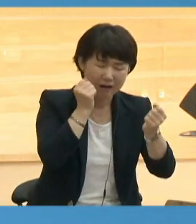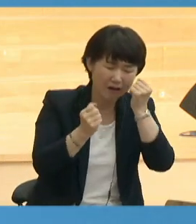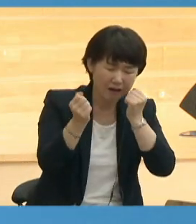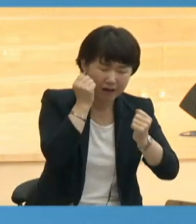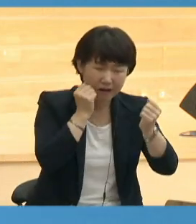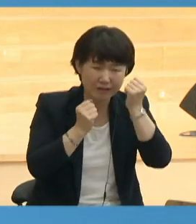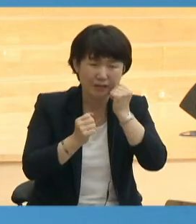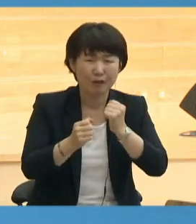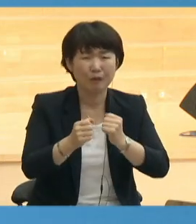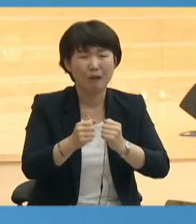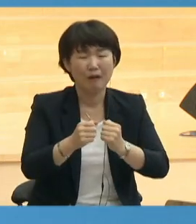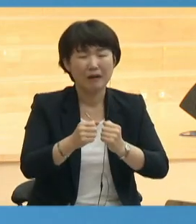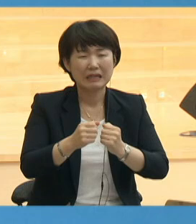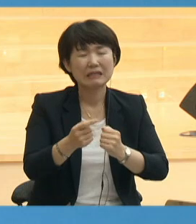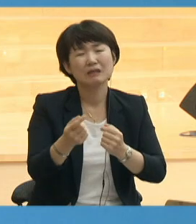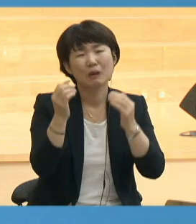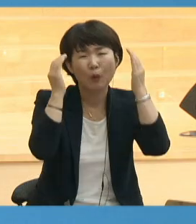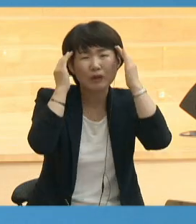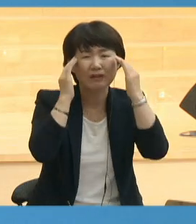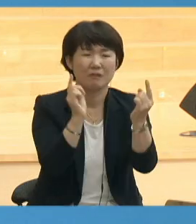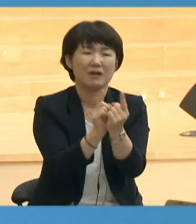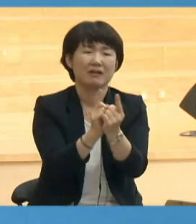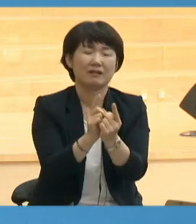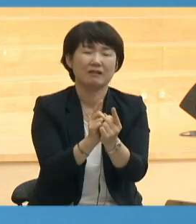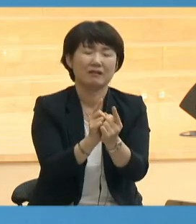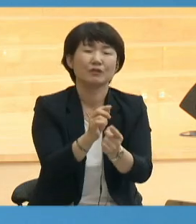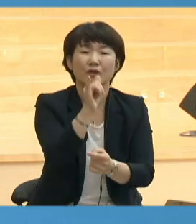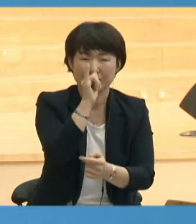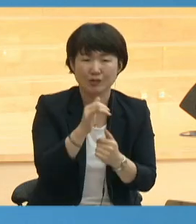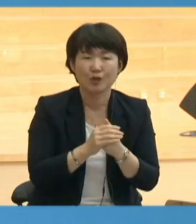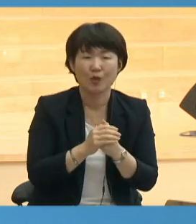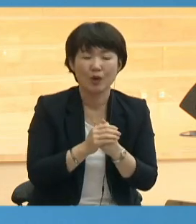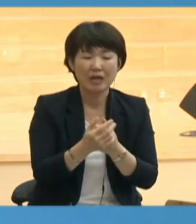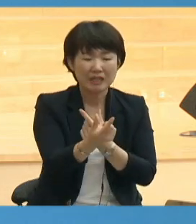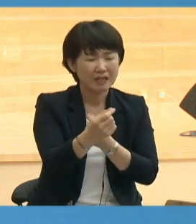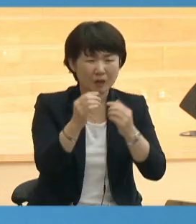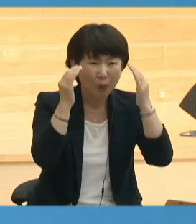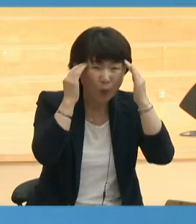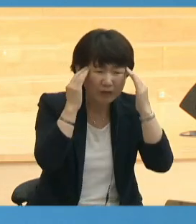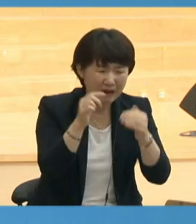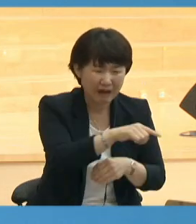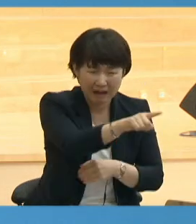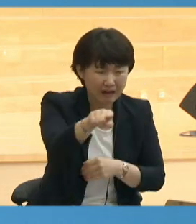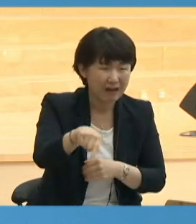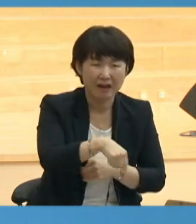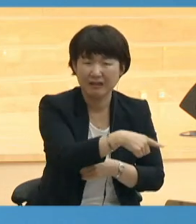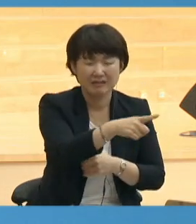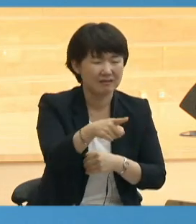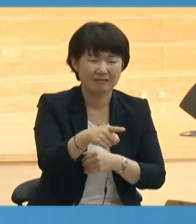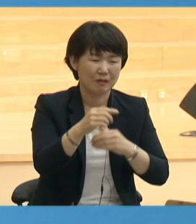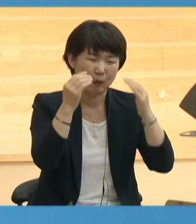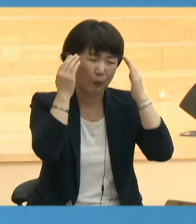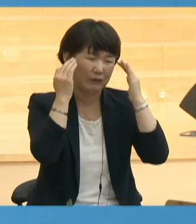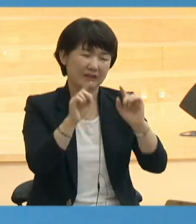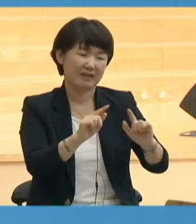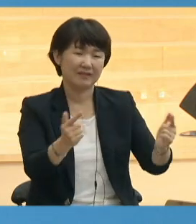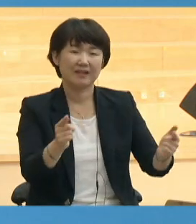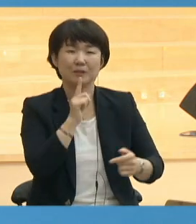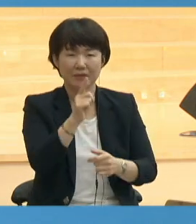터치 어치 어서 당하는 고난이 쓸 수 있잖아요 그런 건 않은 고는 다니다 그